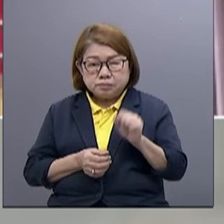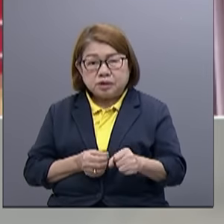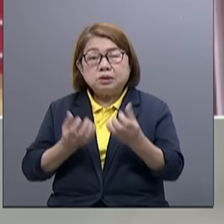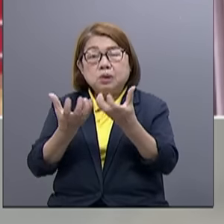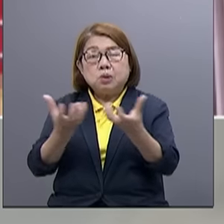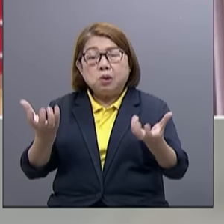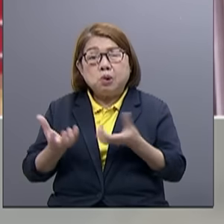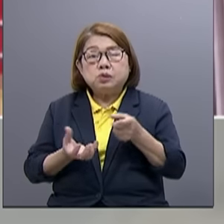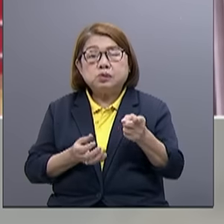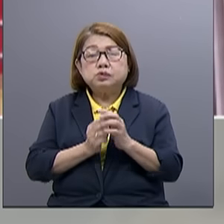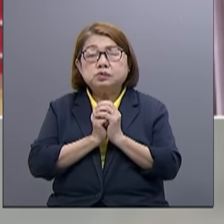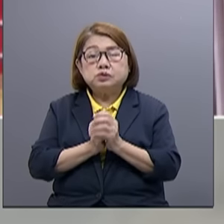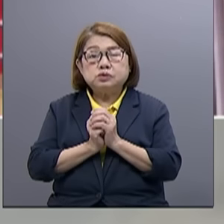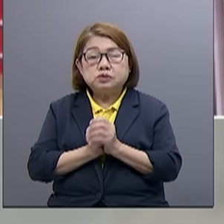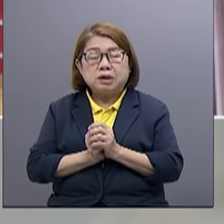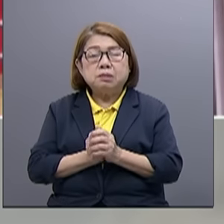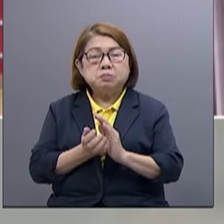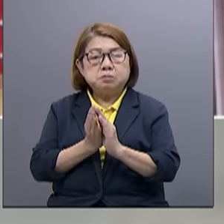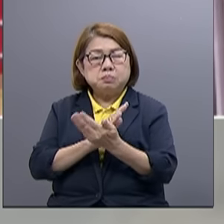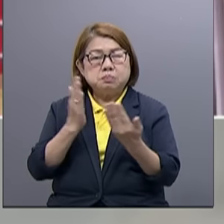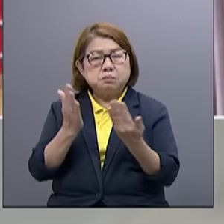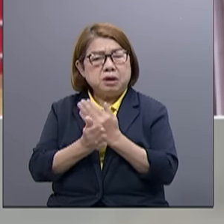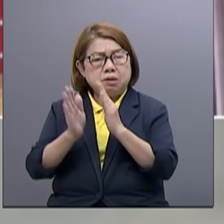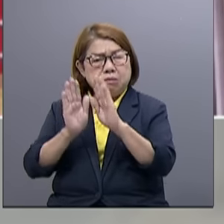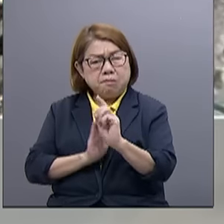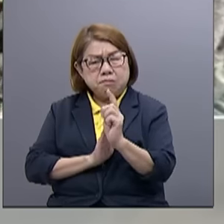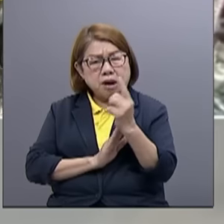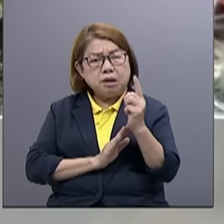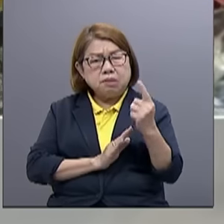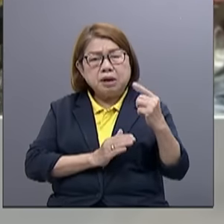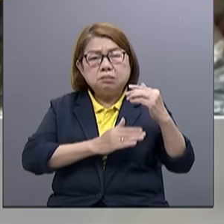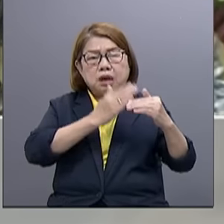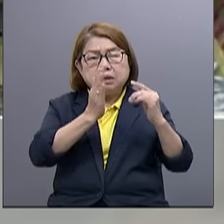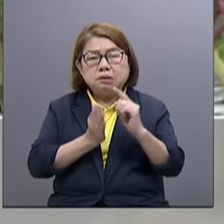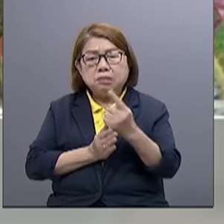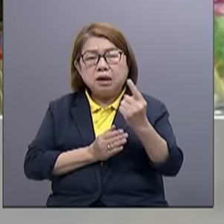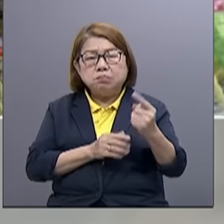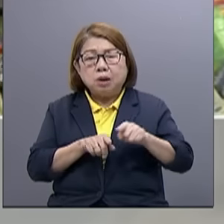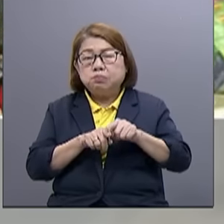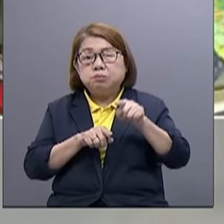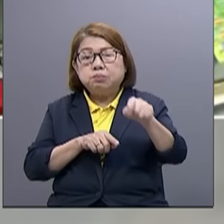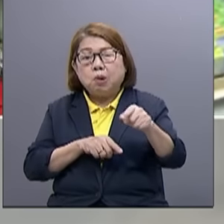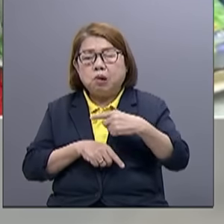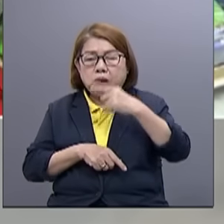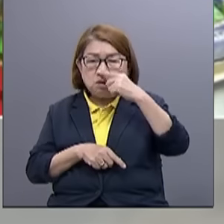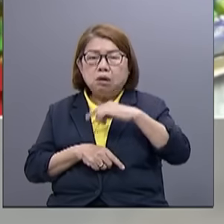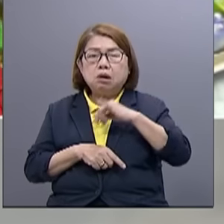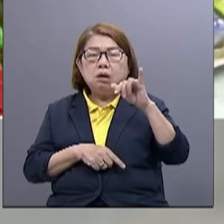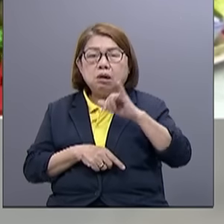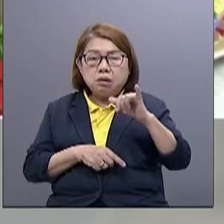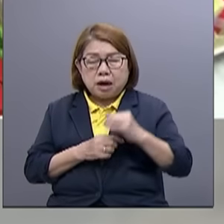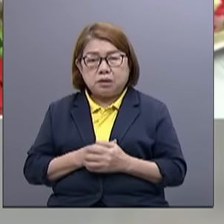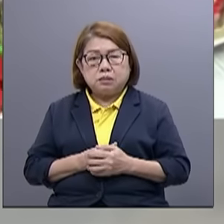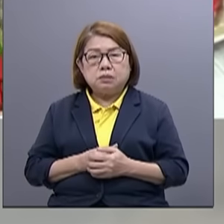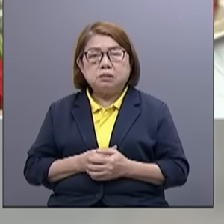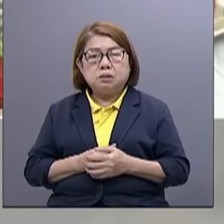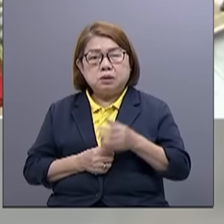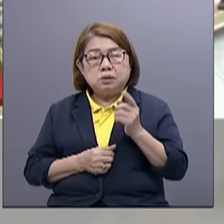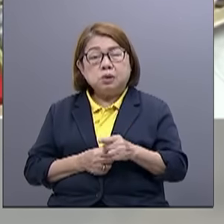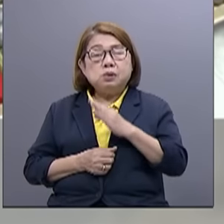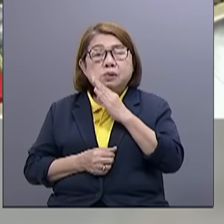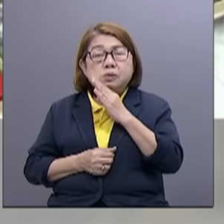อนหลังของเขาเนี่ยเขาพัฒนาเรื่องรูปแบบเรื่องต่างๆไปไกลกว่าบ้านเราเยอะเพราะนั้นพอเราไปเปิดเงื่อนไข